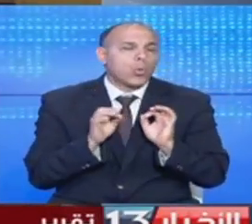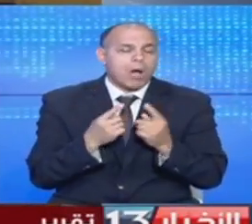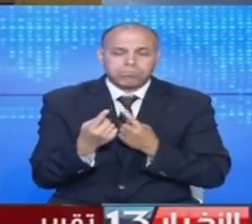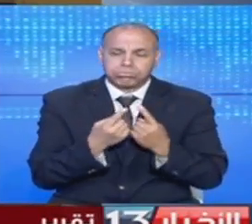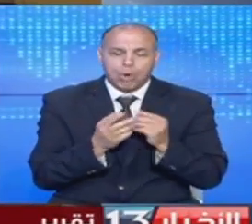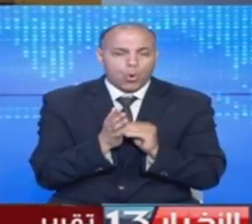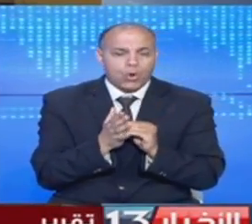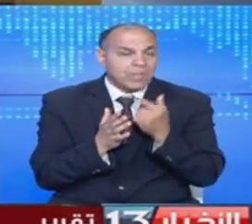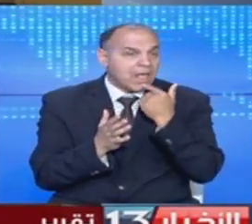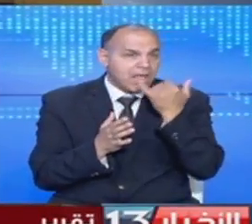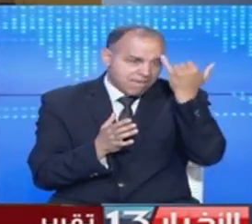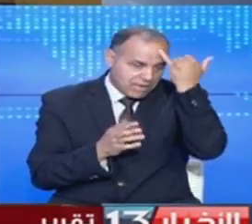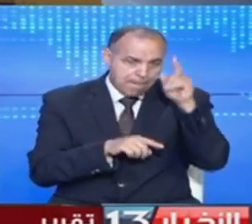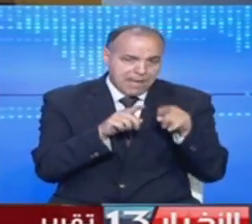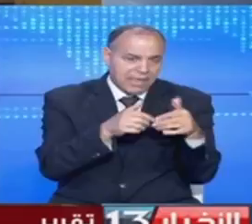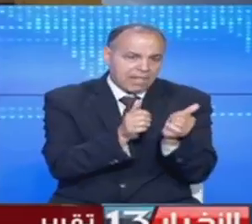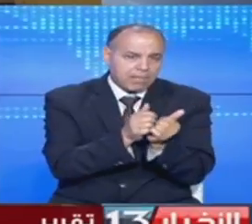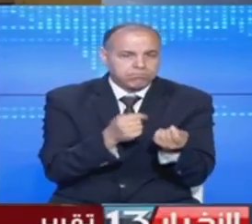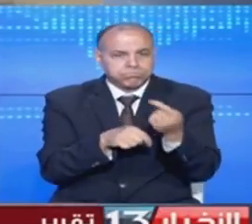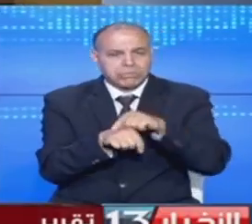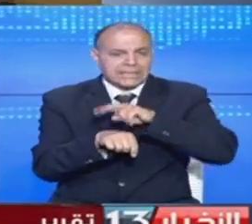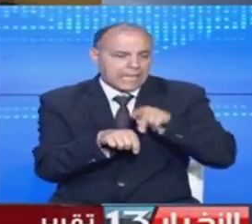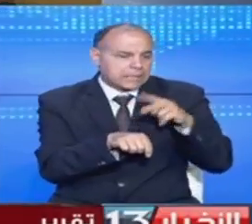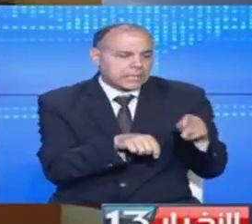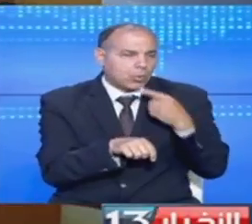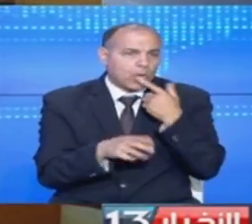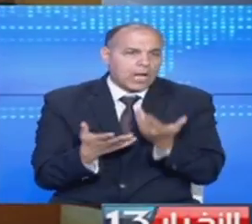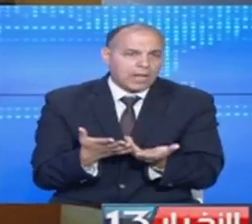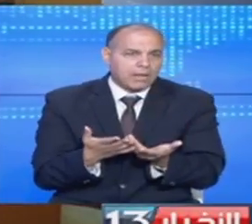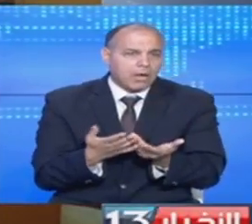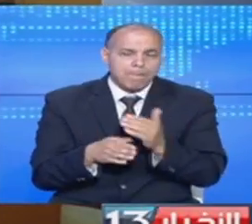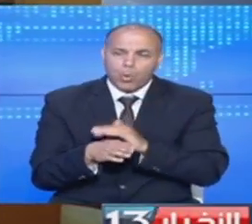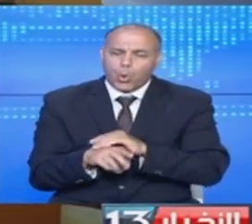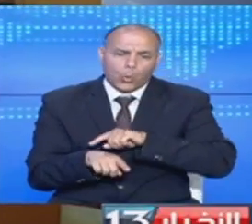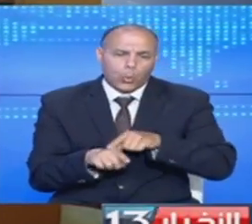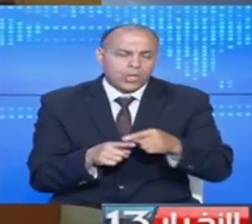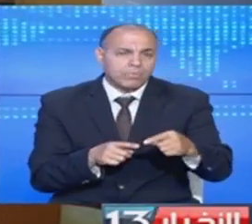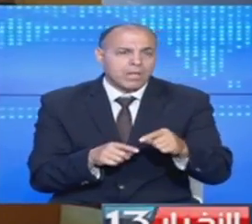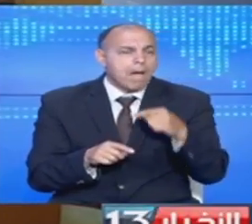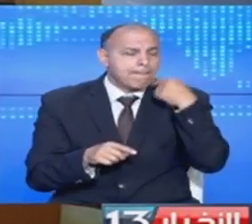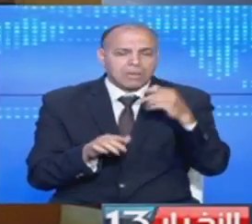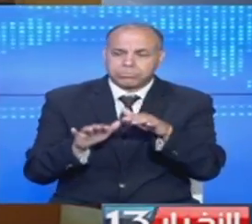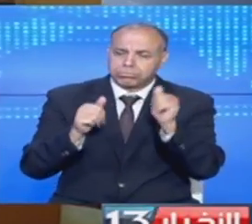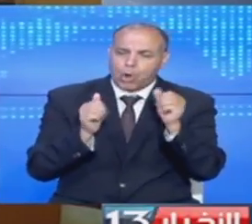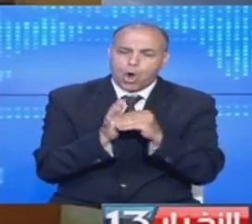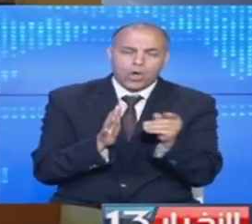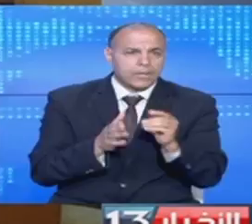أيضا، حيث اقترحت بعض الكتل إضافة ساعتين عوض ساعة واحدة لكل موضوع لترفع الجلسة